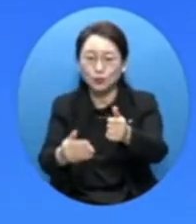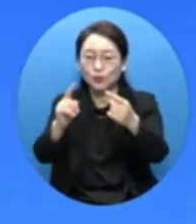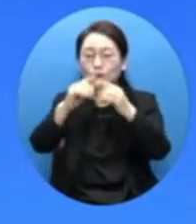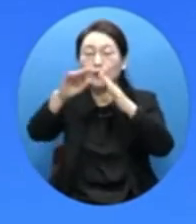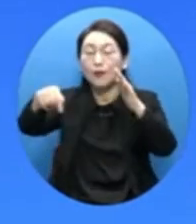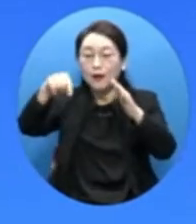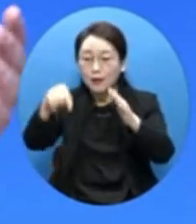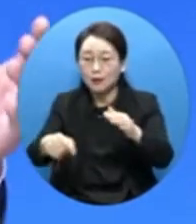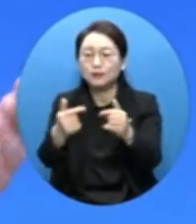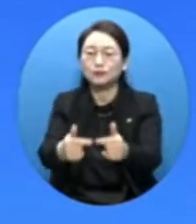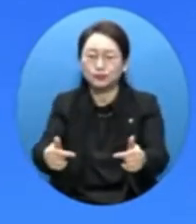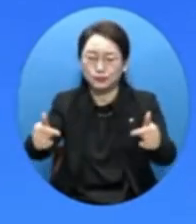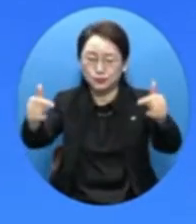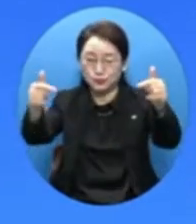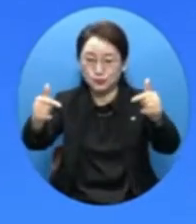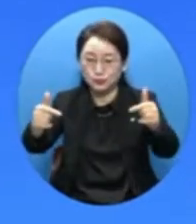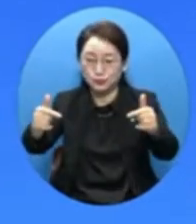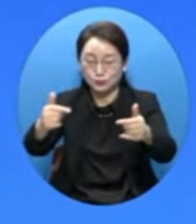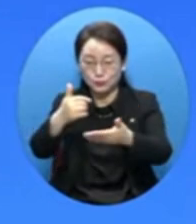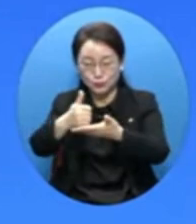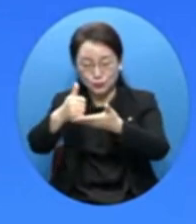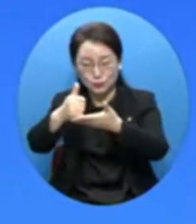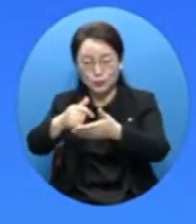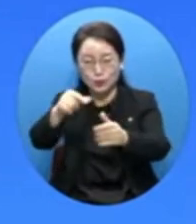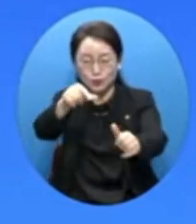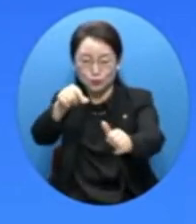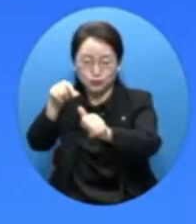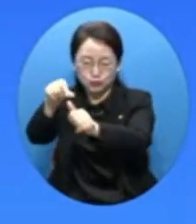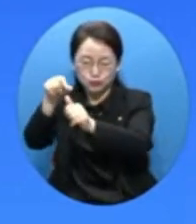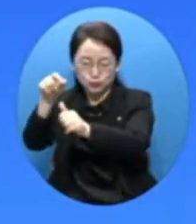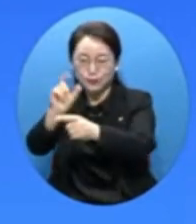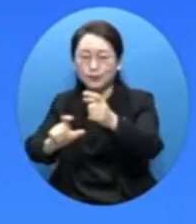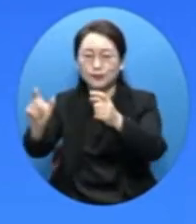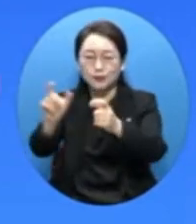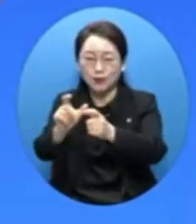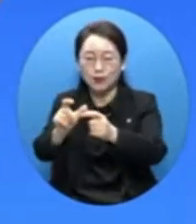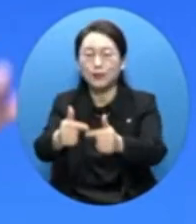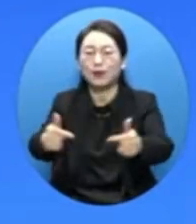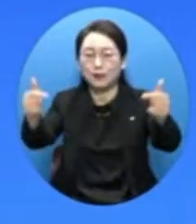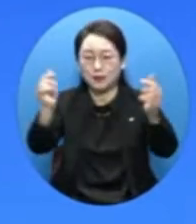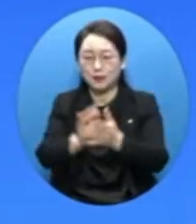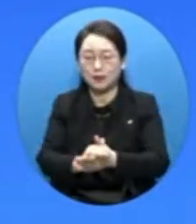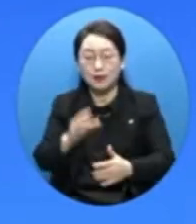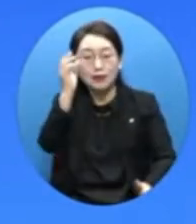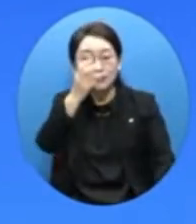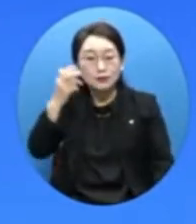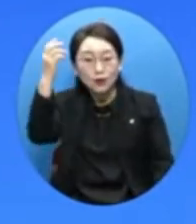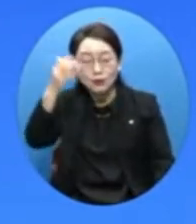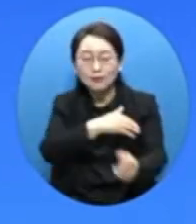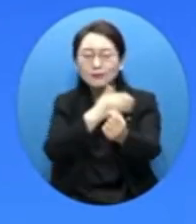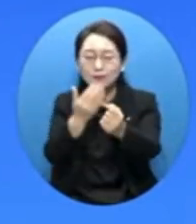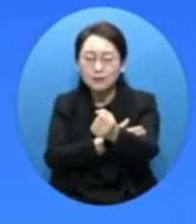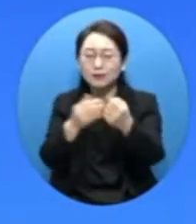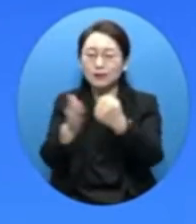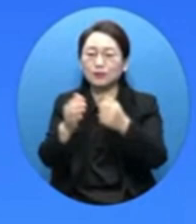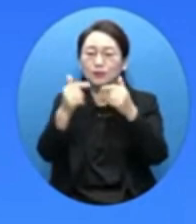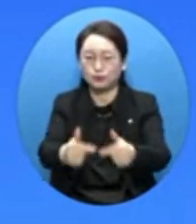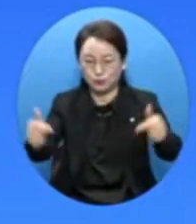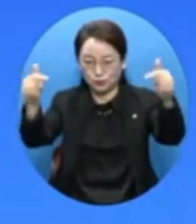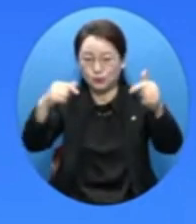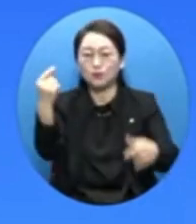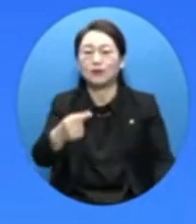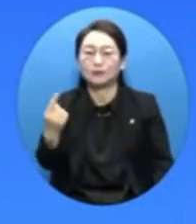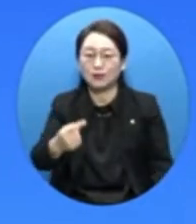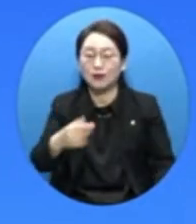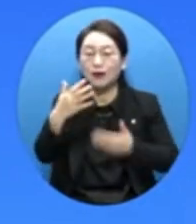임하게 되자 주께서 구원받는 사람을 날마다 도와여 주셨습니다. 성령의 능력으로 말미암아 부흥역사가 나타나는 것입니다. 하나님께서